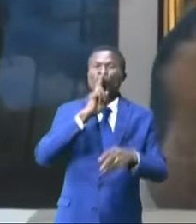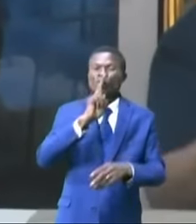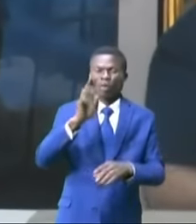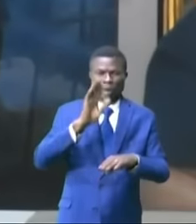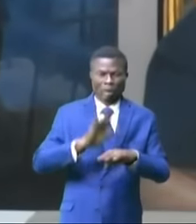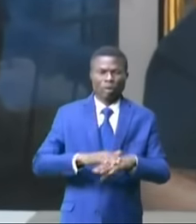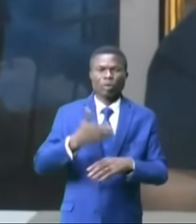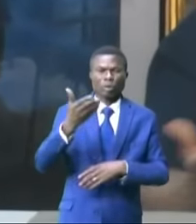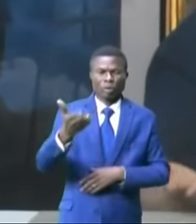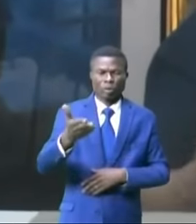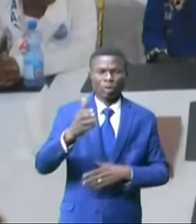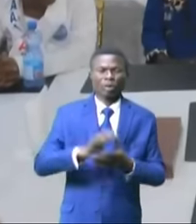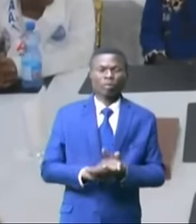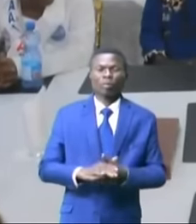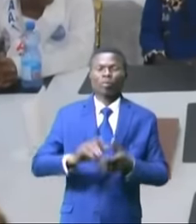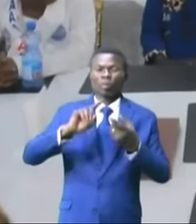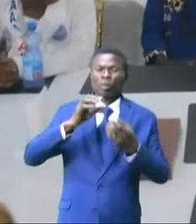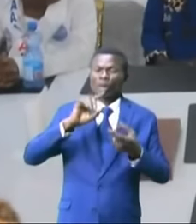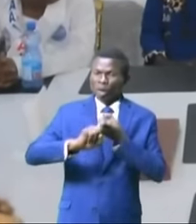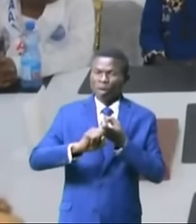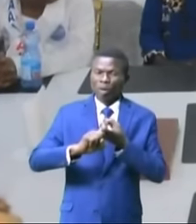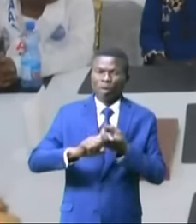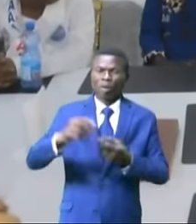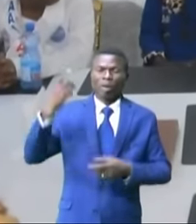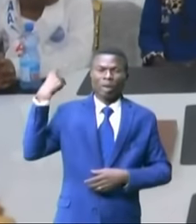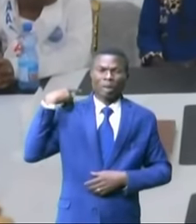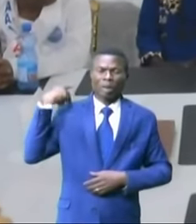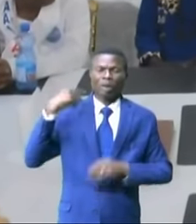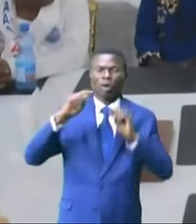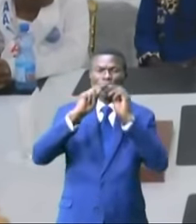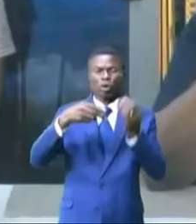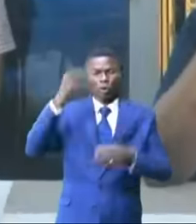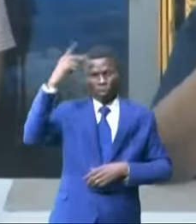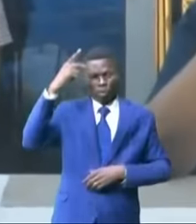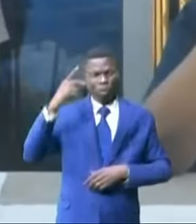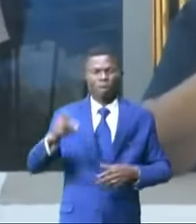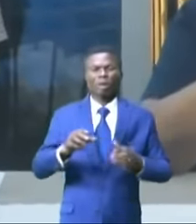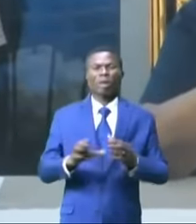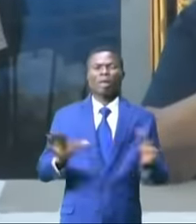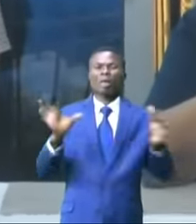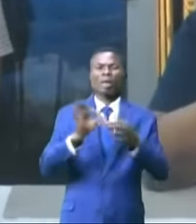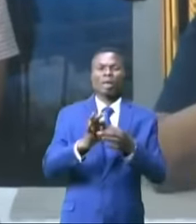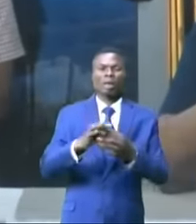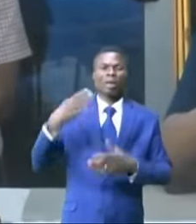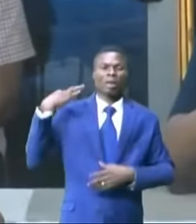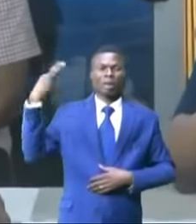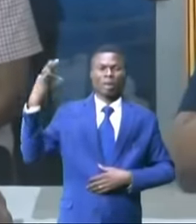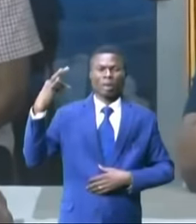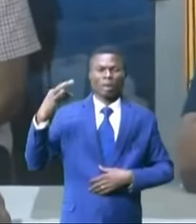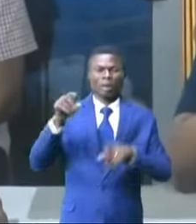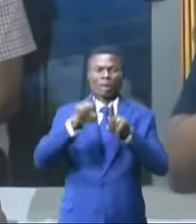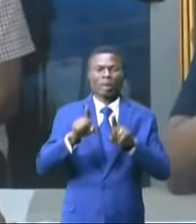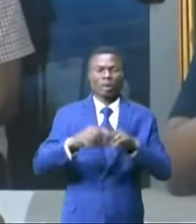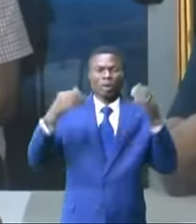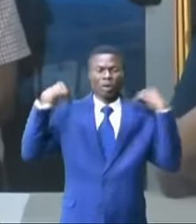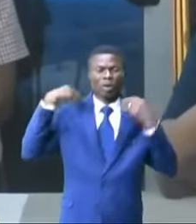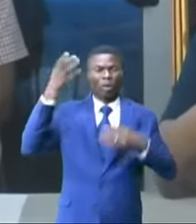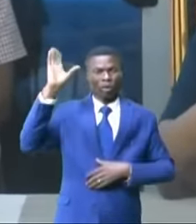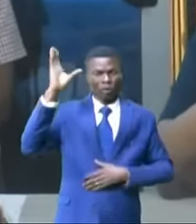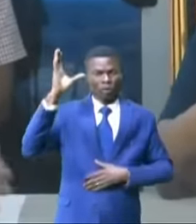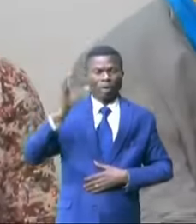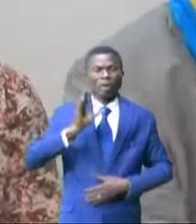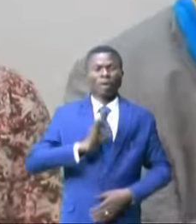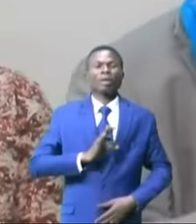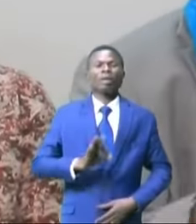Avec les assurances des candidats à la députation, des regroupements politiques et alliés qui soutiennent sa candidature et des autorités traditionnelles,